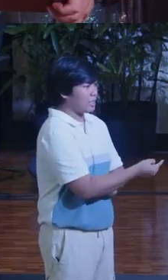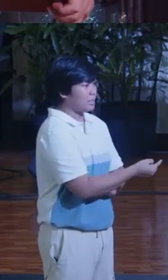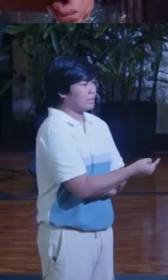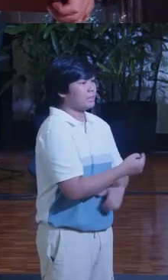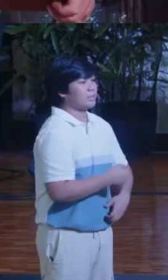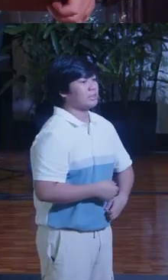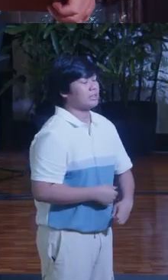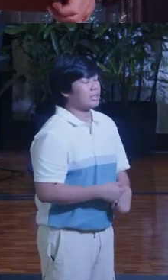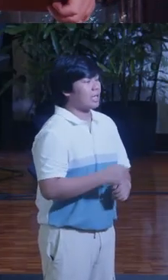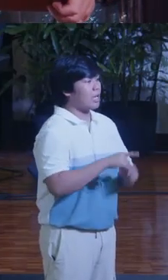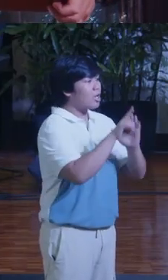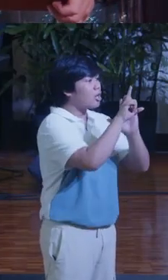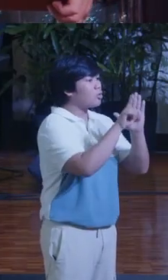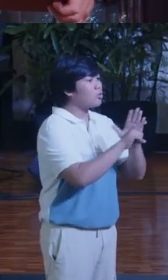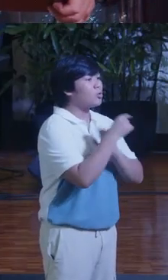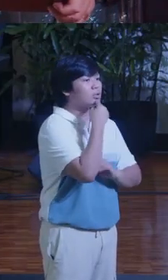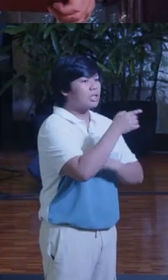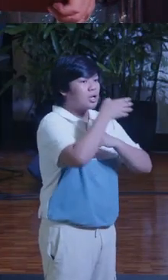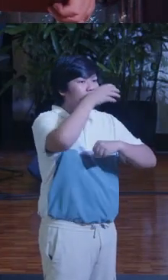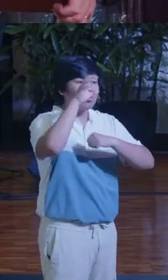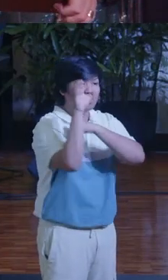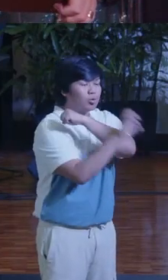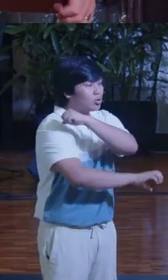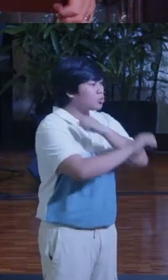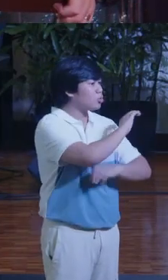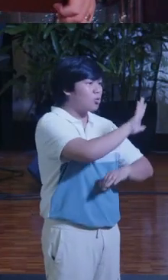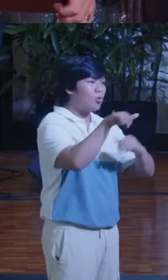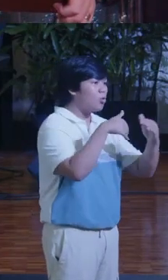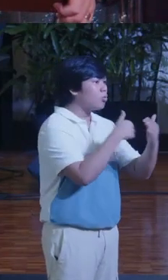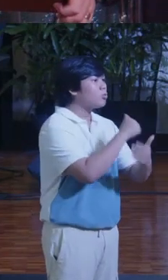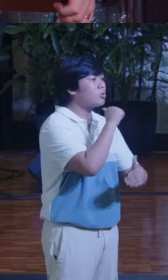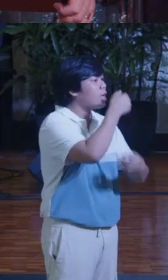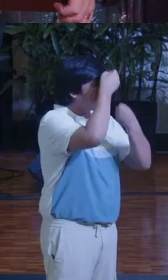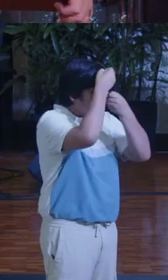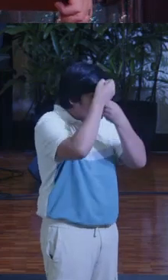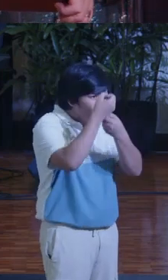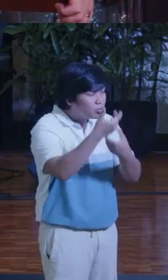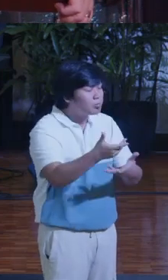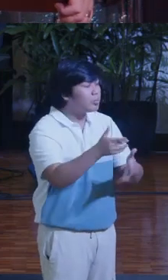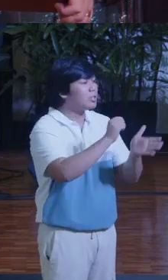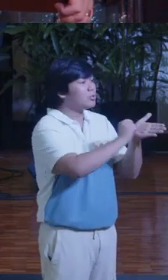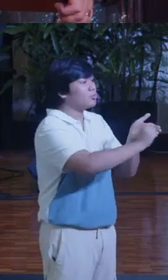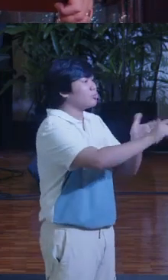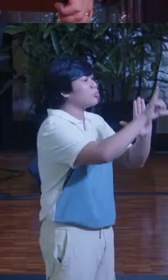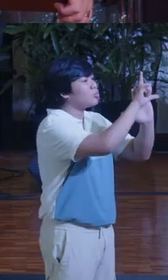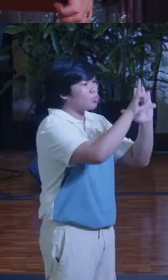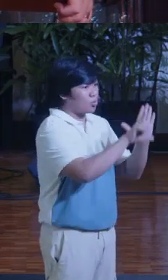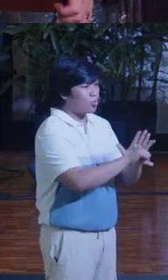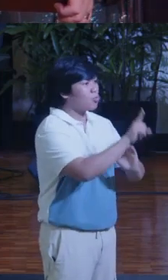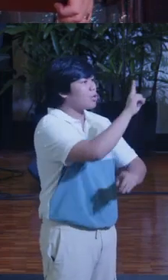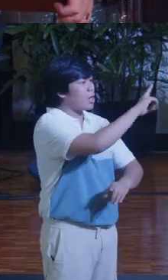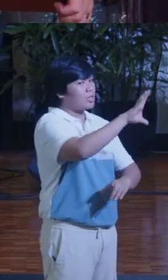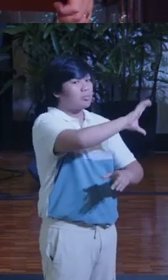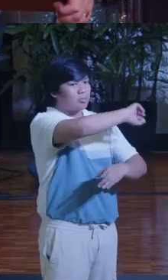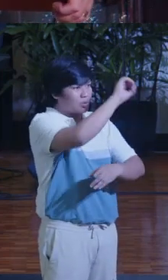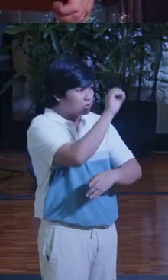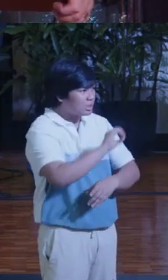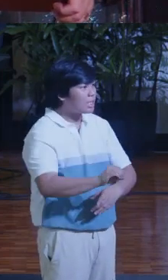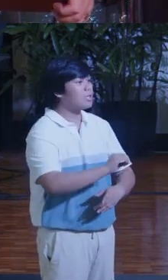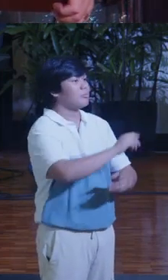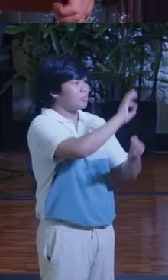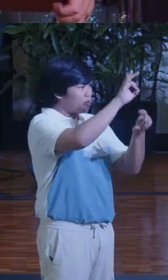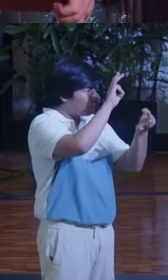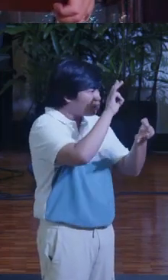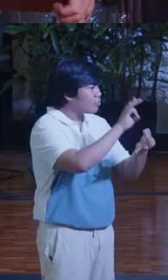Deuteronomy 27:26, cursed be everyone who does not abide by all things written in the book of the law to